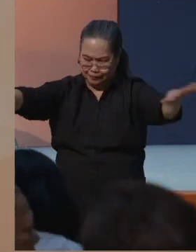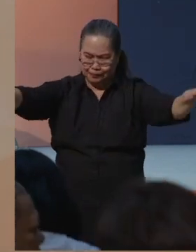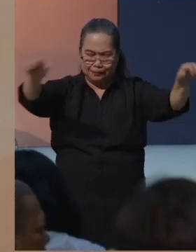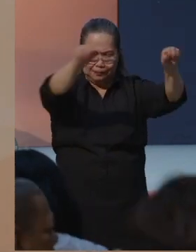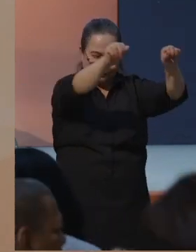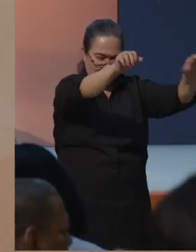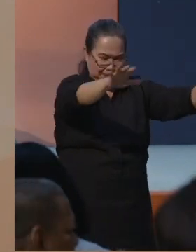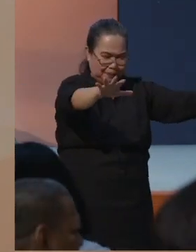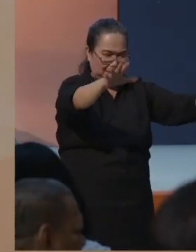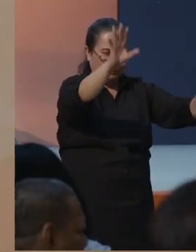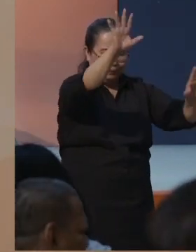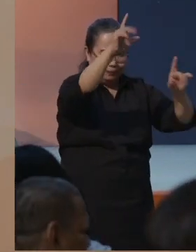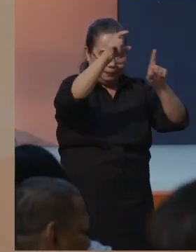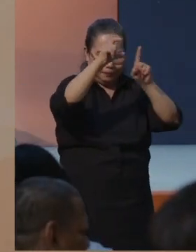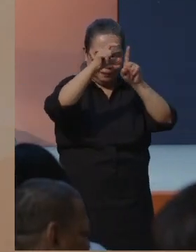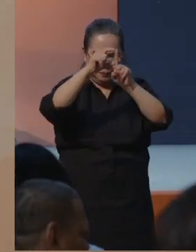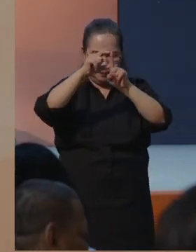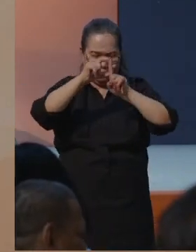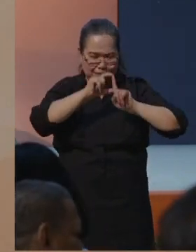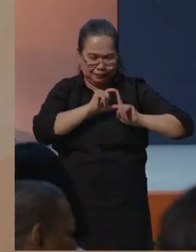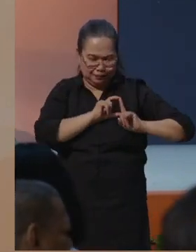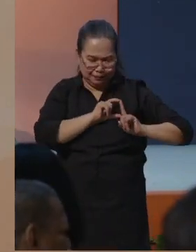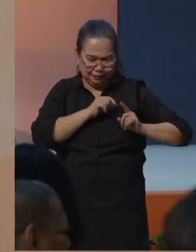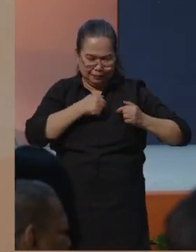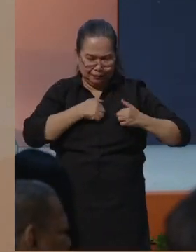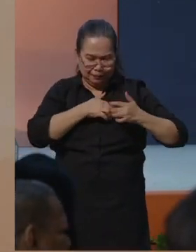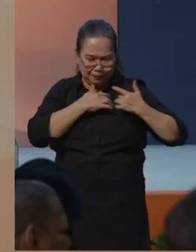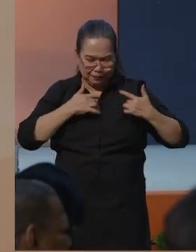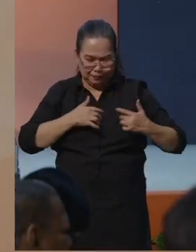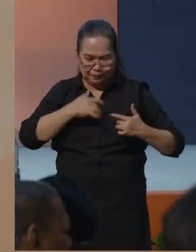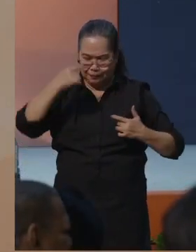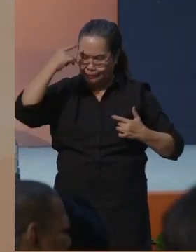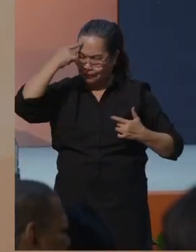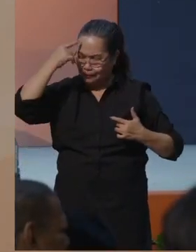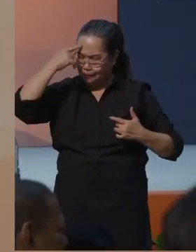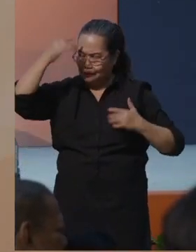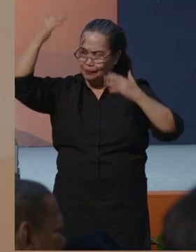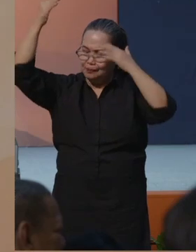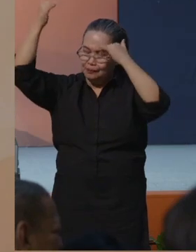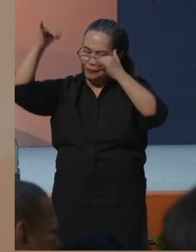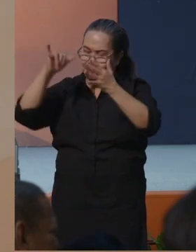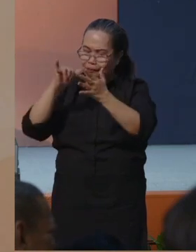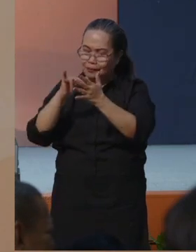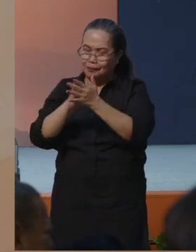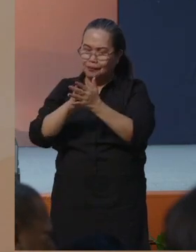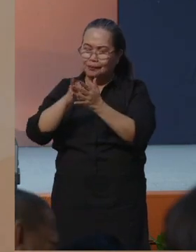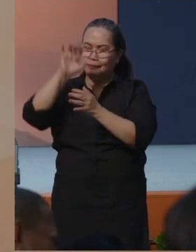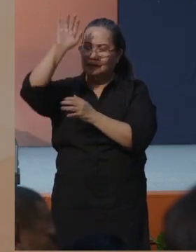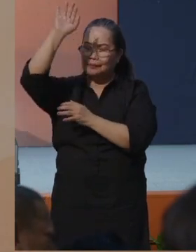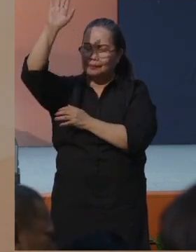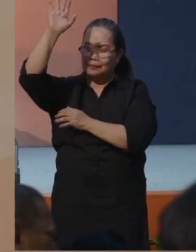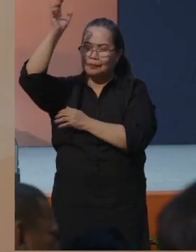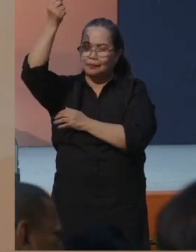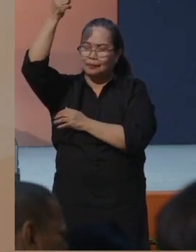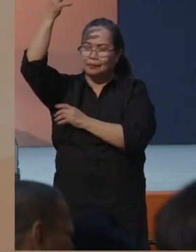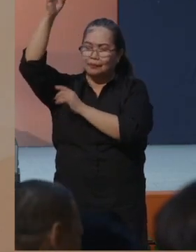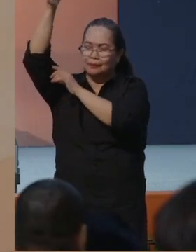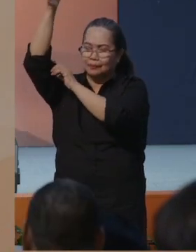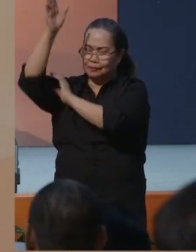salita sa aming mga puso't isipan. At nawa, Panginoon, sa ilalim ng aming